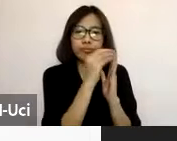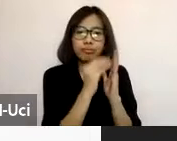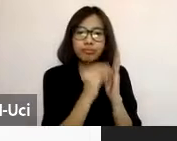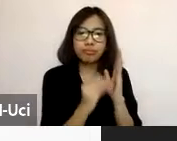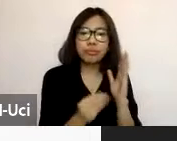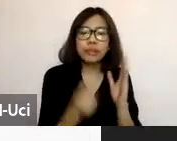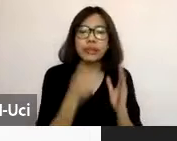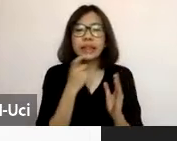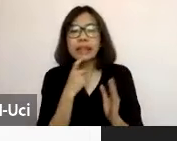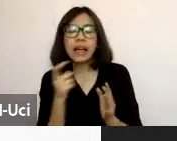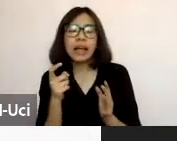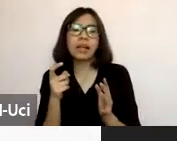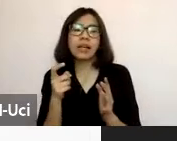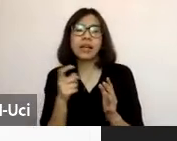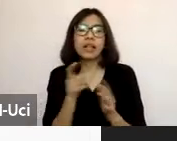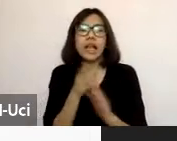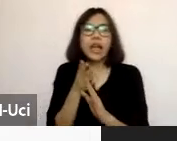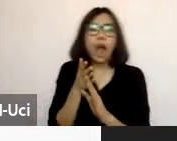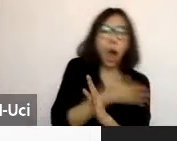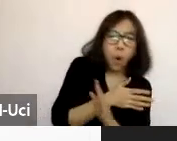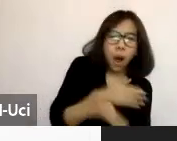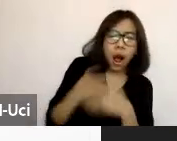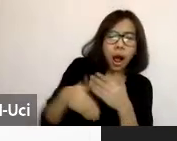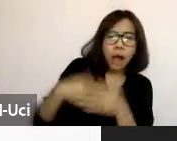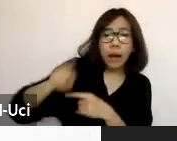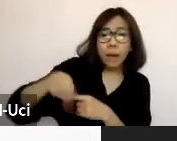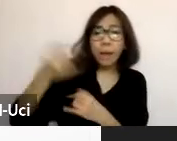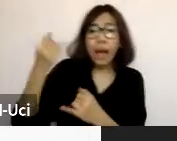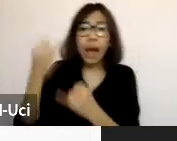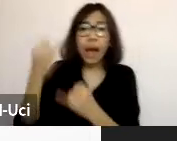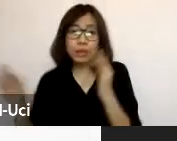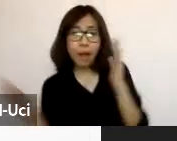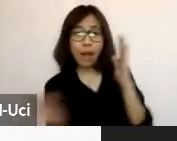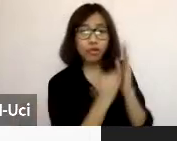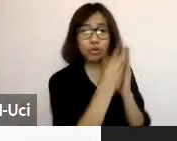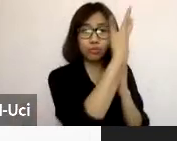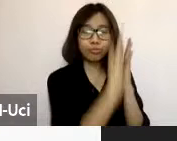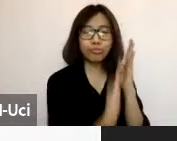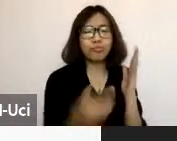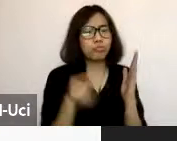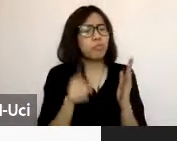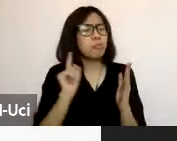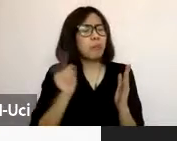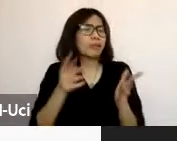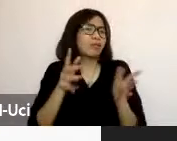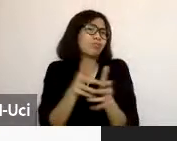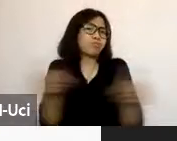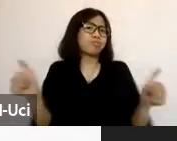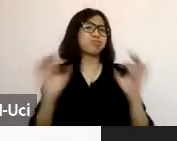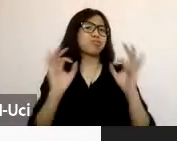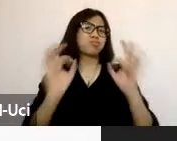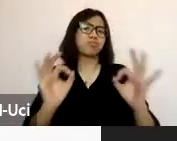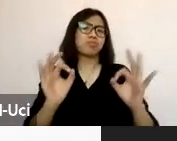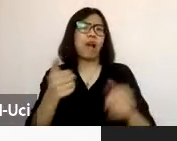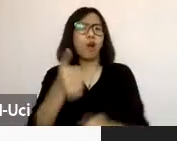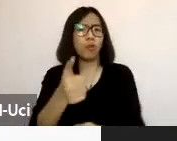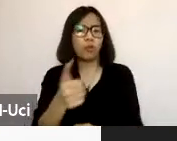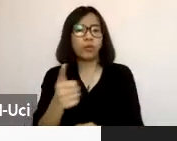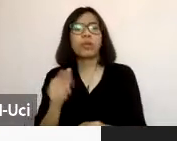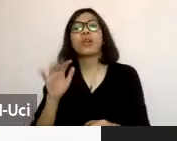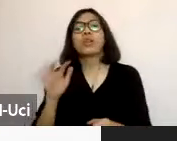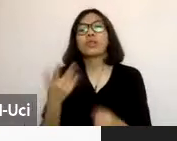ehp komprehensif itu dan Bapak lalu yang kedua sudah bapak yang kedua